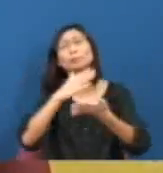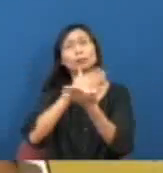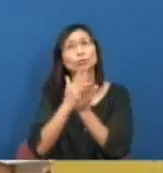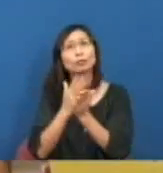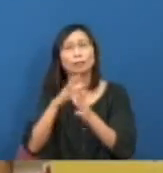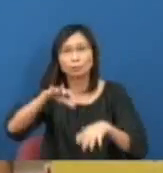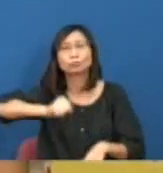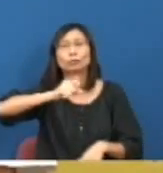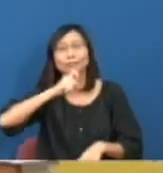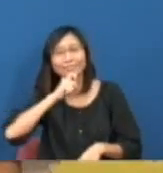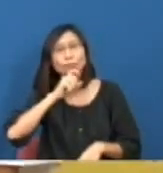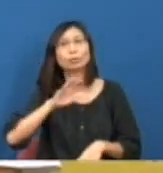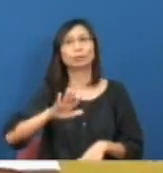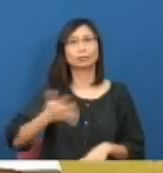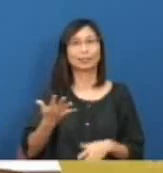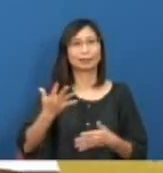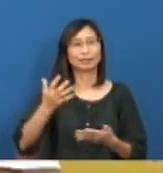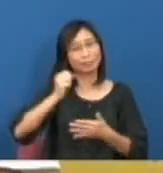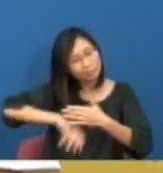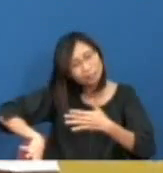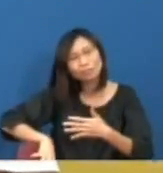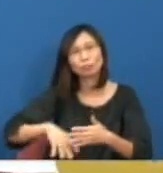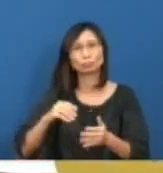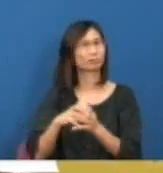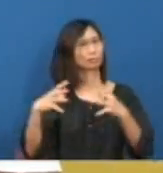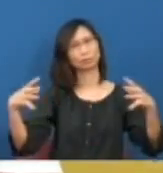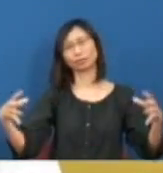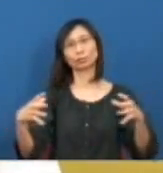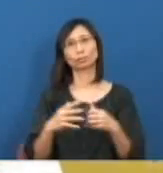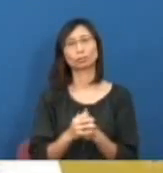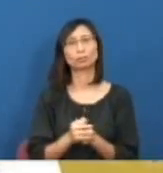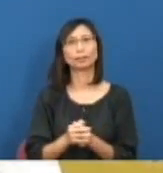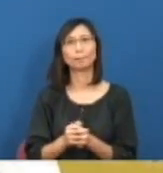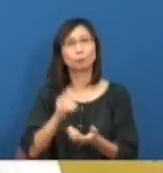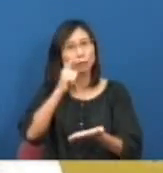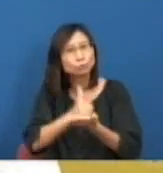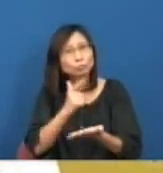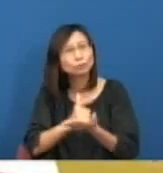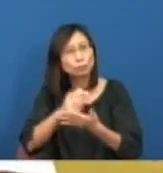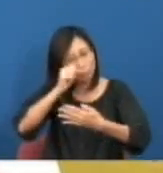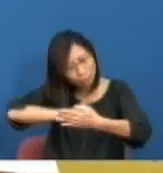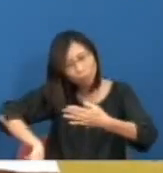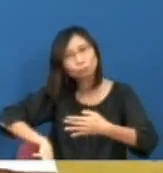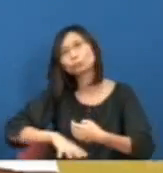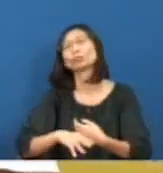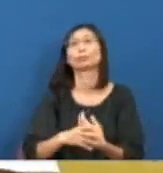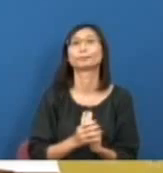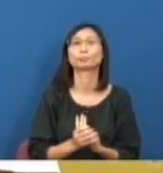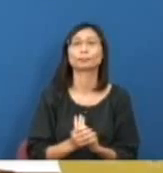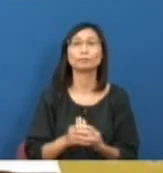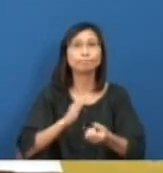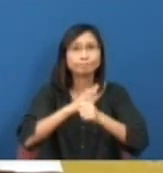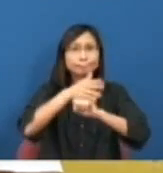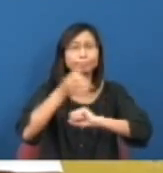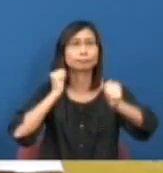咁但係 即係但係個缺失太大咯。你缺咗有啲更都好相對重要嘅部分，即係話一個社會